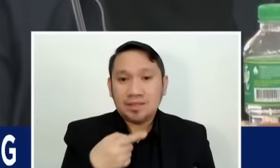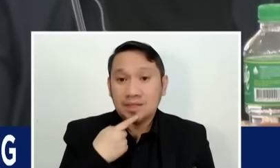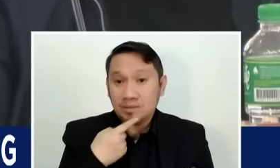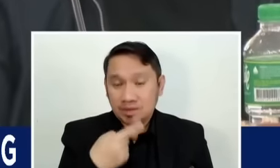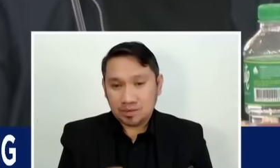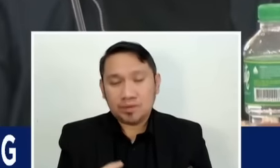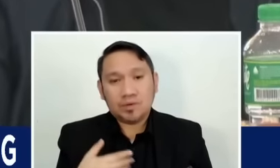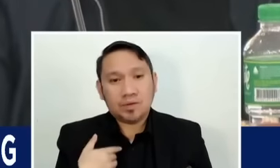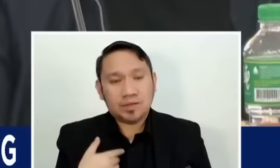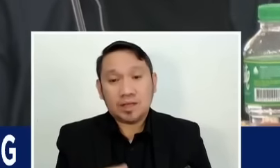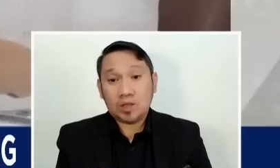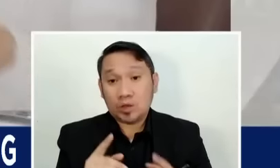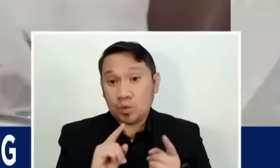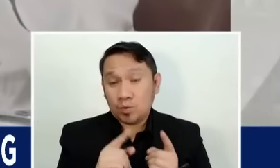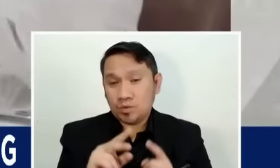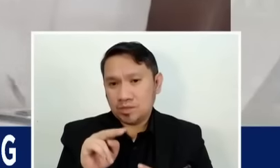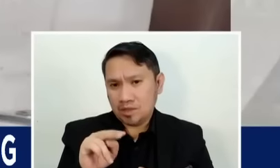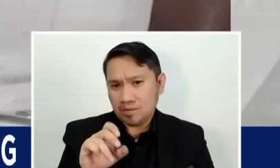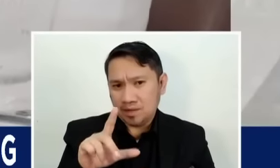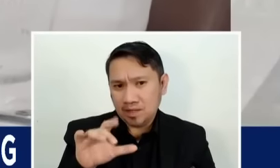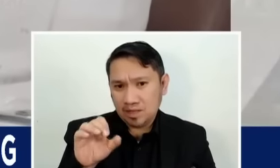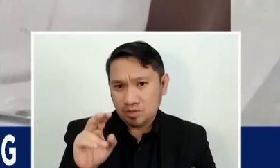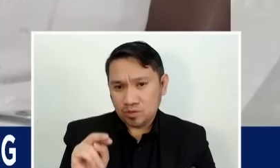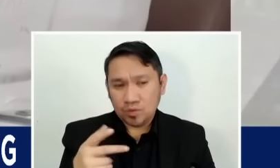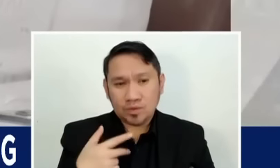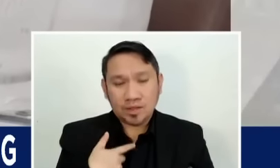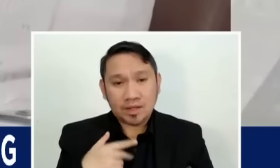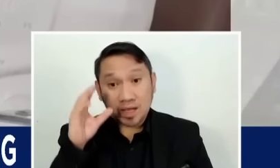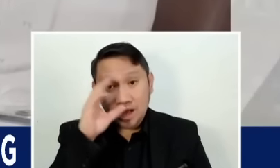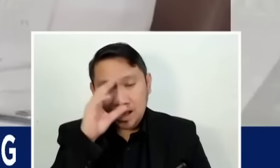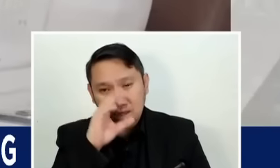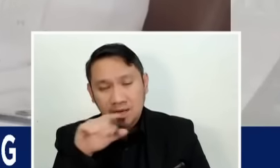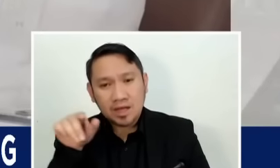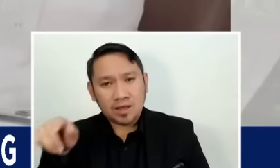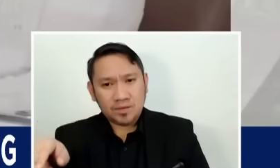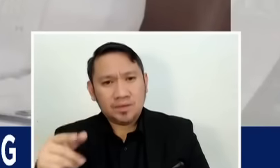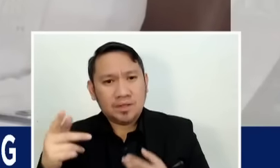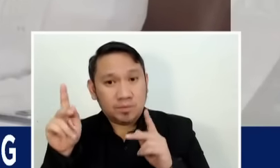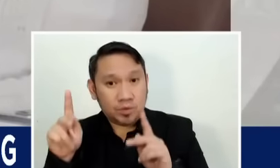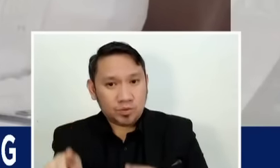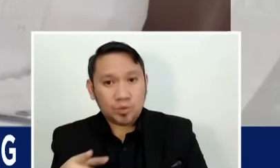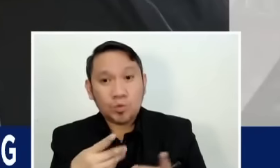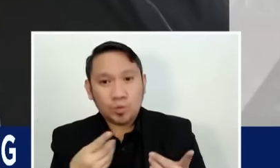niya si Nelson Mariano na naghanap naman ng hitman na nagngangalang Loloy.